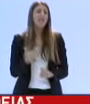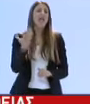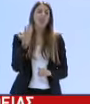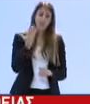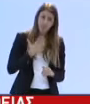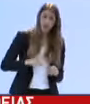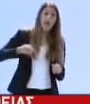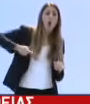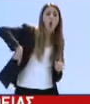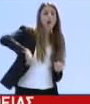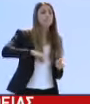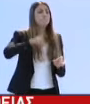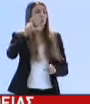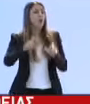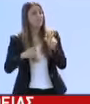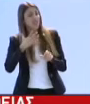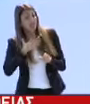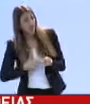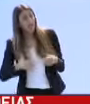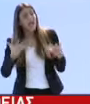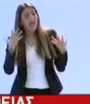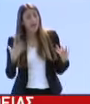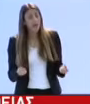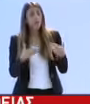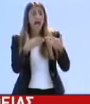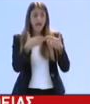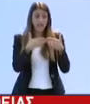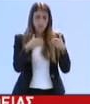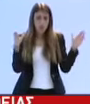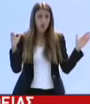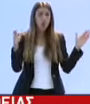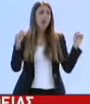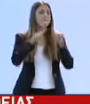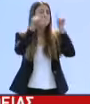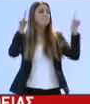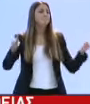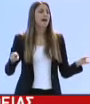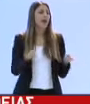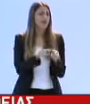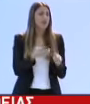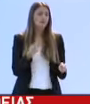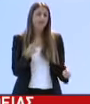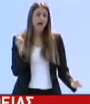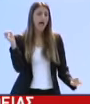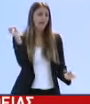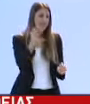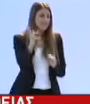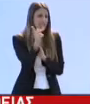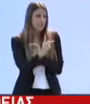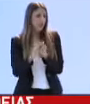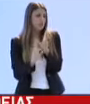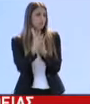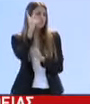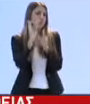Θέλουμε όλοι οι πολίτες να έχουν ανοιχτό το παράθυρο της ανταμοιβής και της κοινωνικής